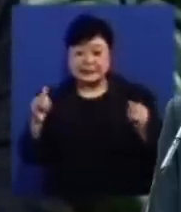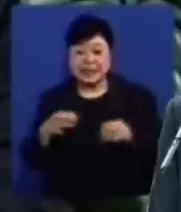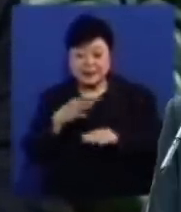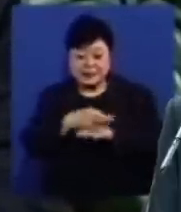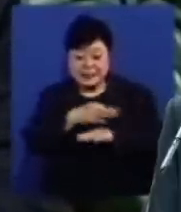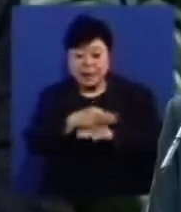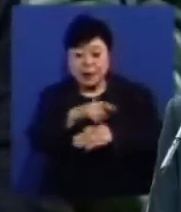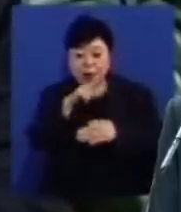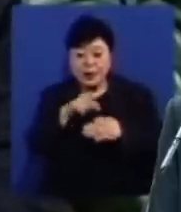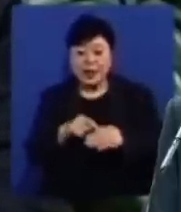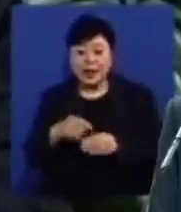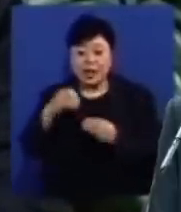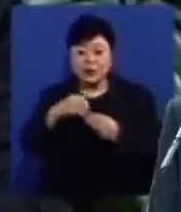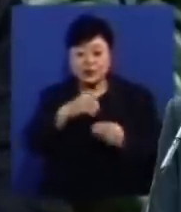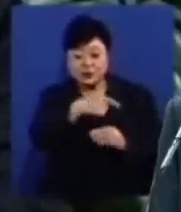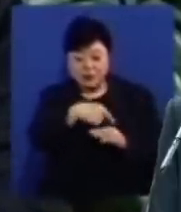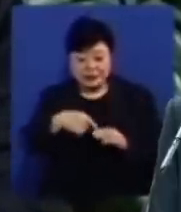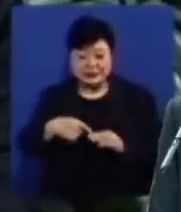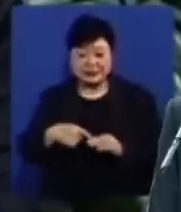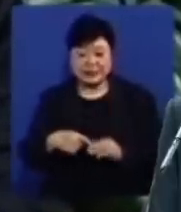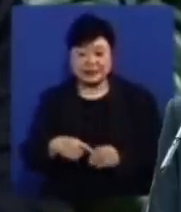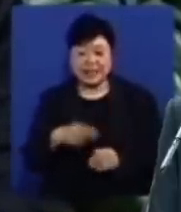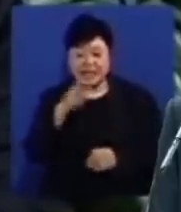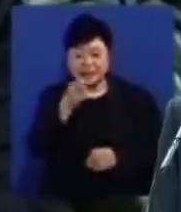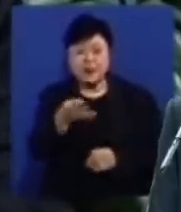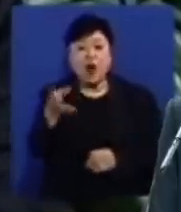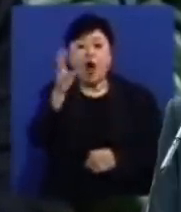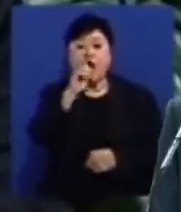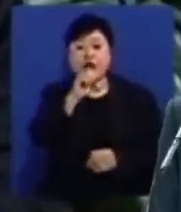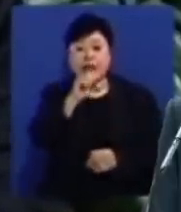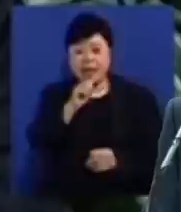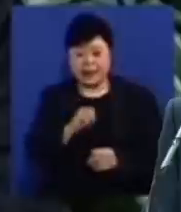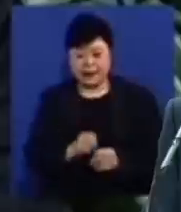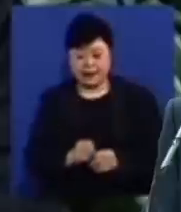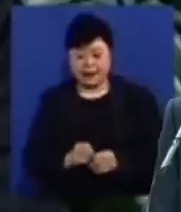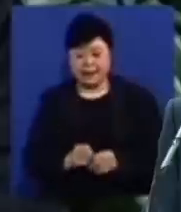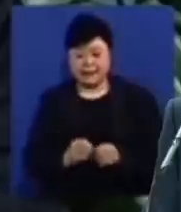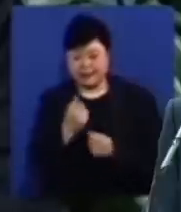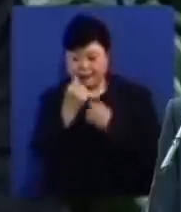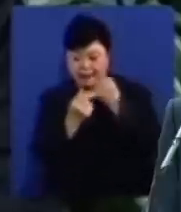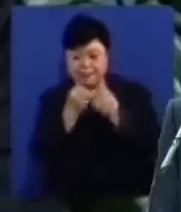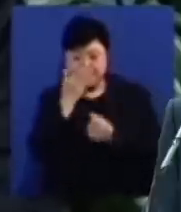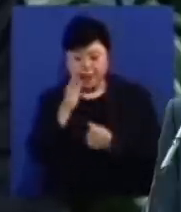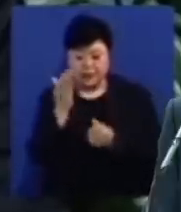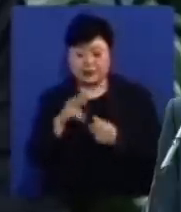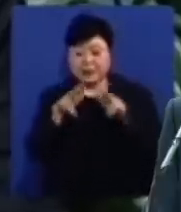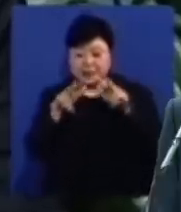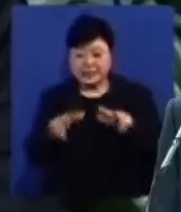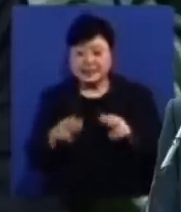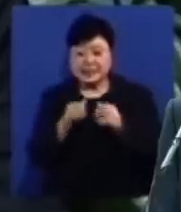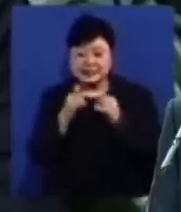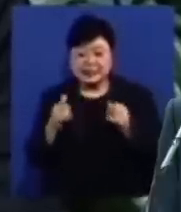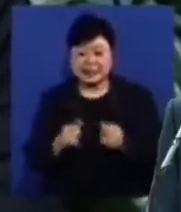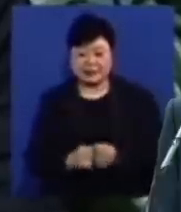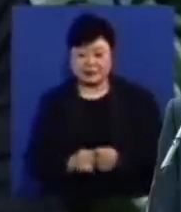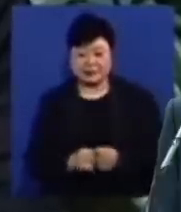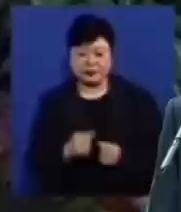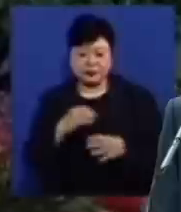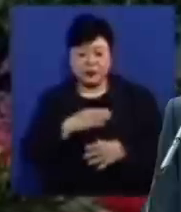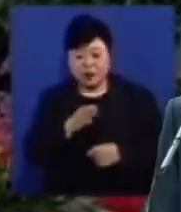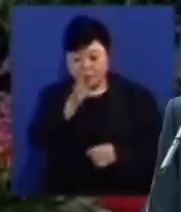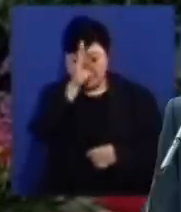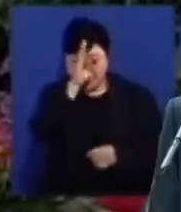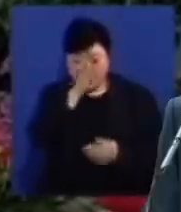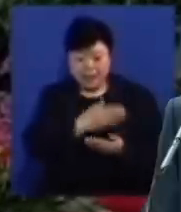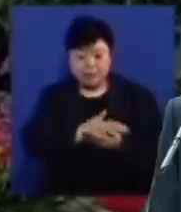유전자와 그것을 구성하는 30억 개의 배열 지도를 해독할 수 있게 된 것입니다. 이제 인류는 치명적인 질병을